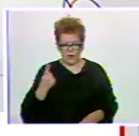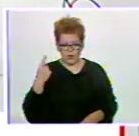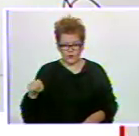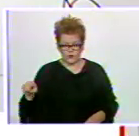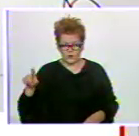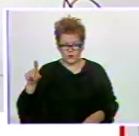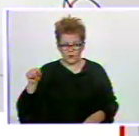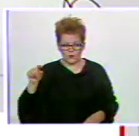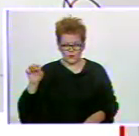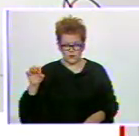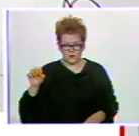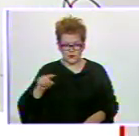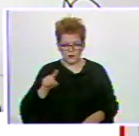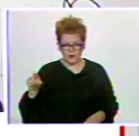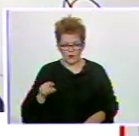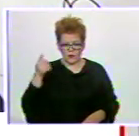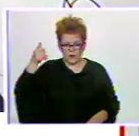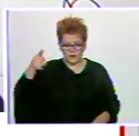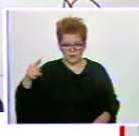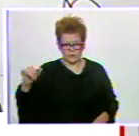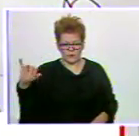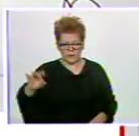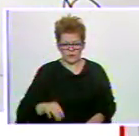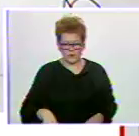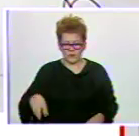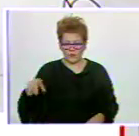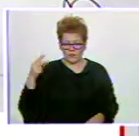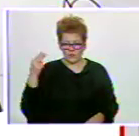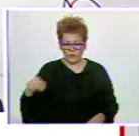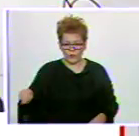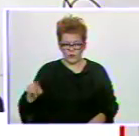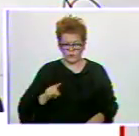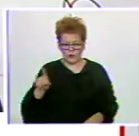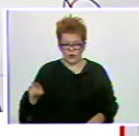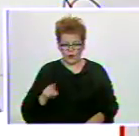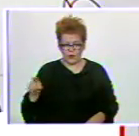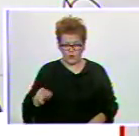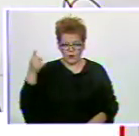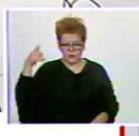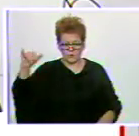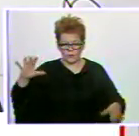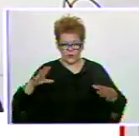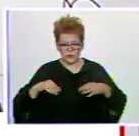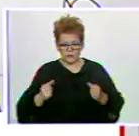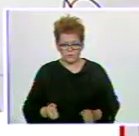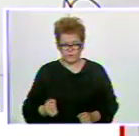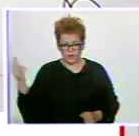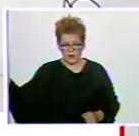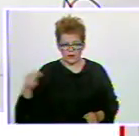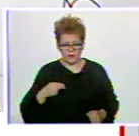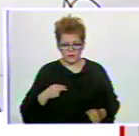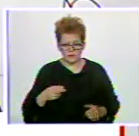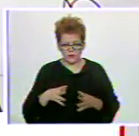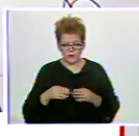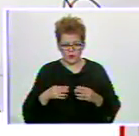și 200 de ore de zbor libere. În România am avut zboruri ancorate la Drobeatul